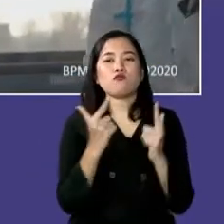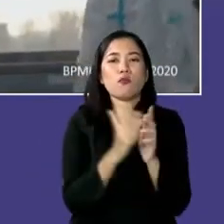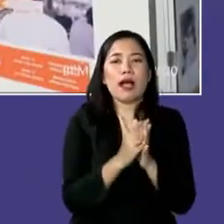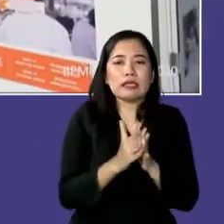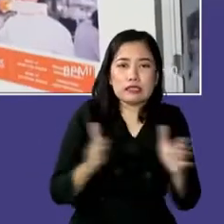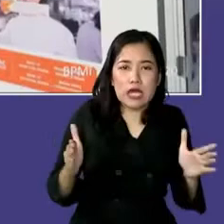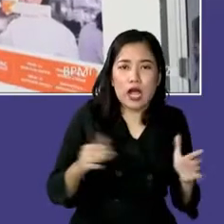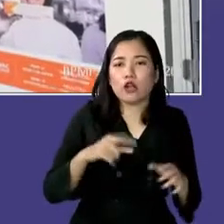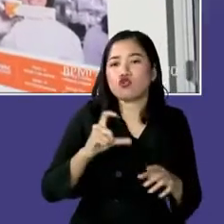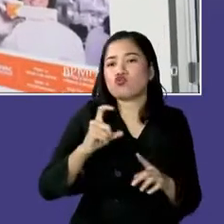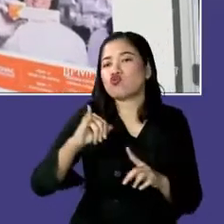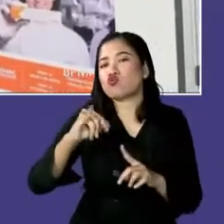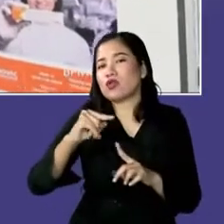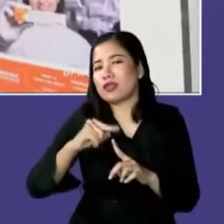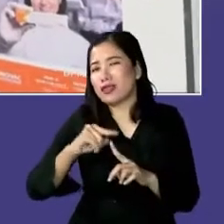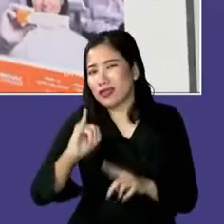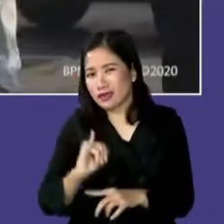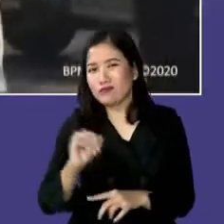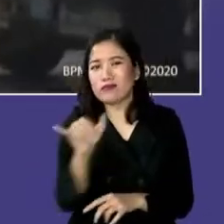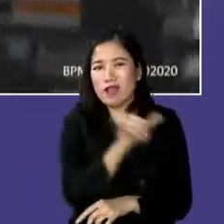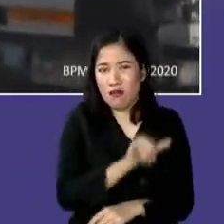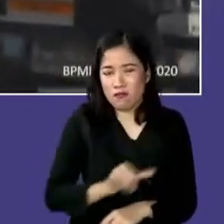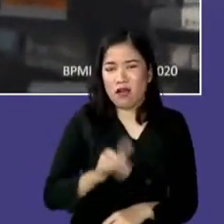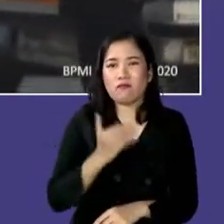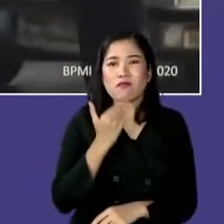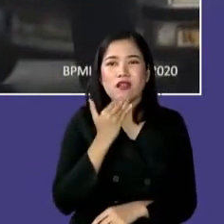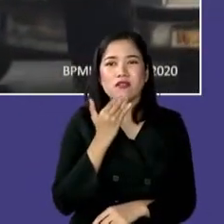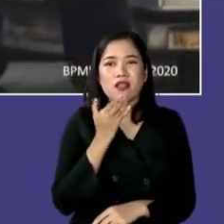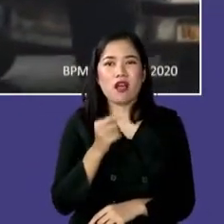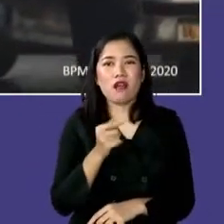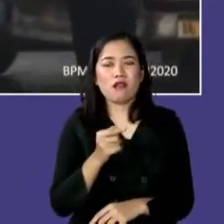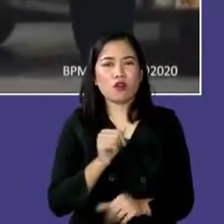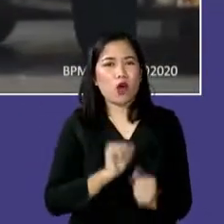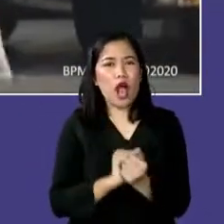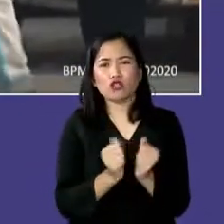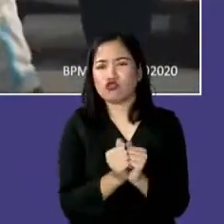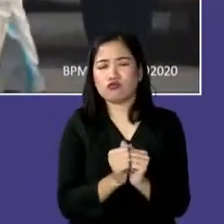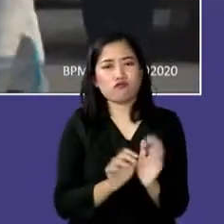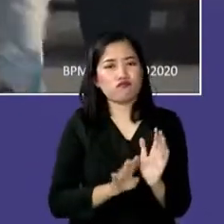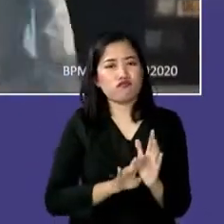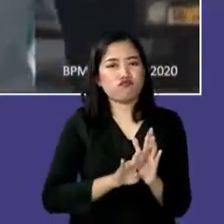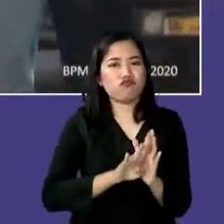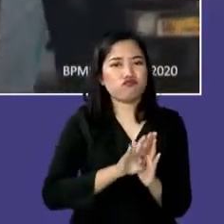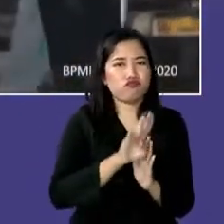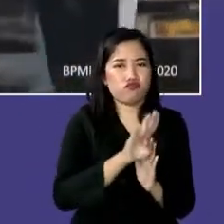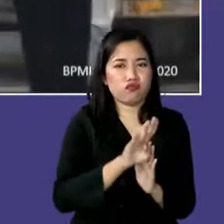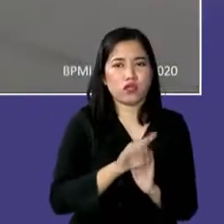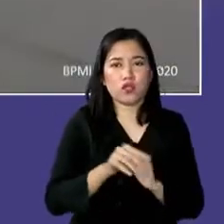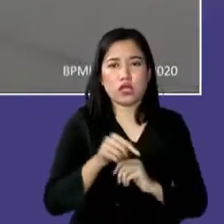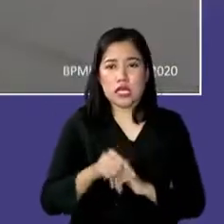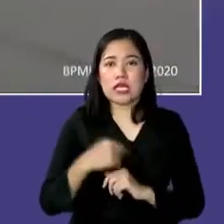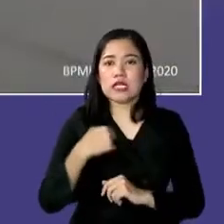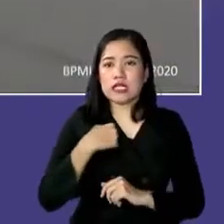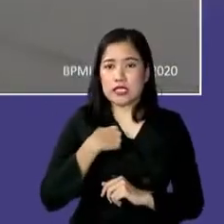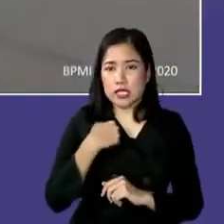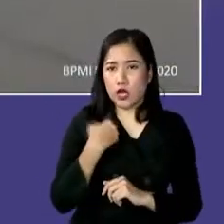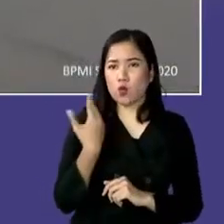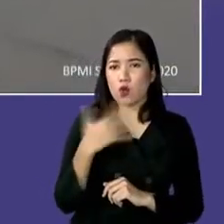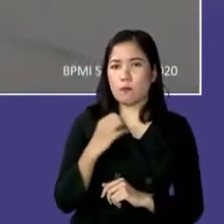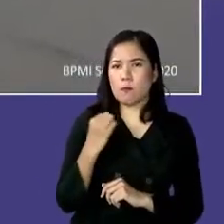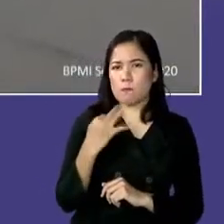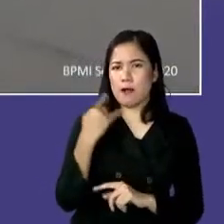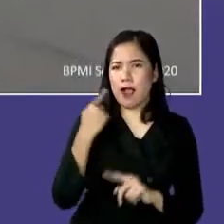lonjakan kasus Bagaimana donat ini kita menghadapinya kita saya sudah berapa kali menyampaikan juga bahwa